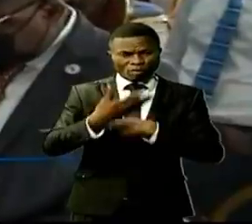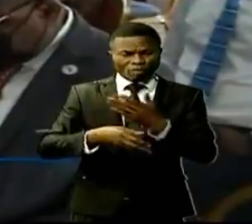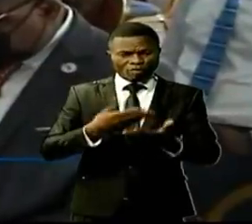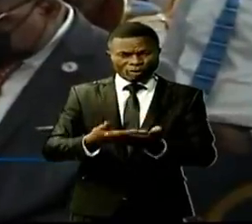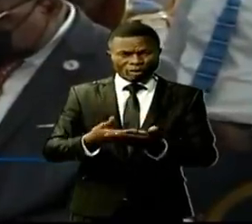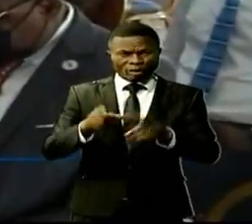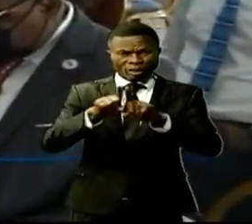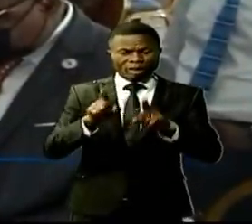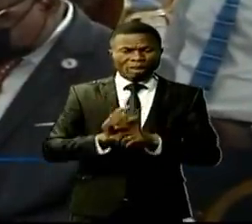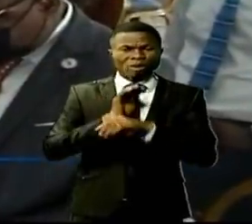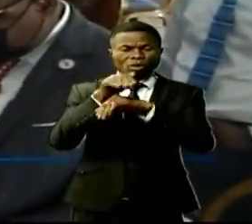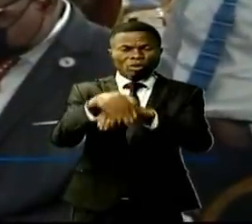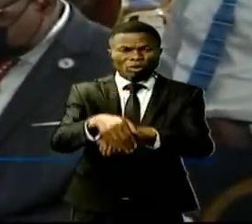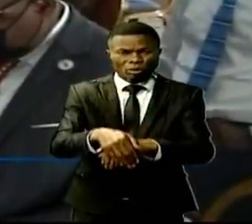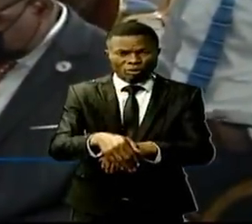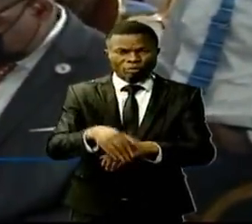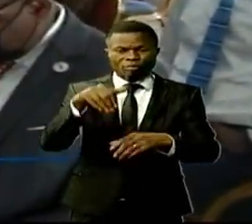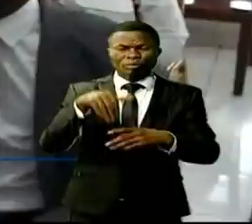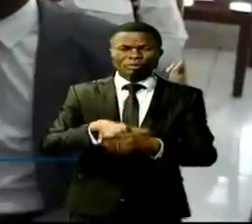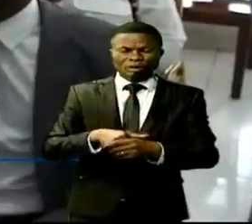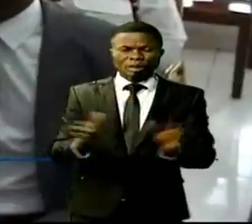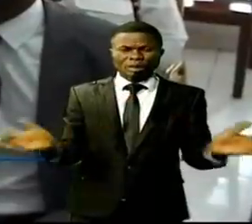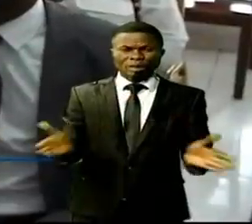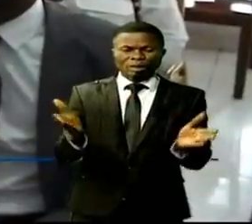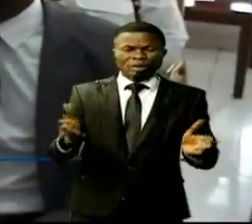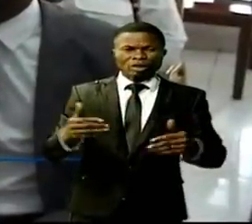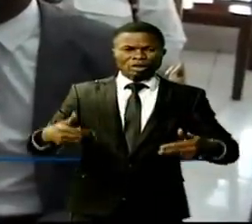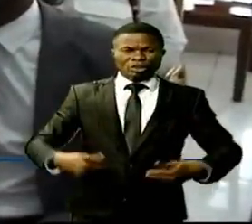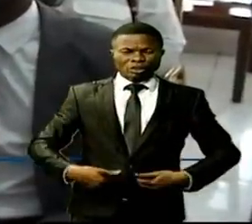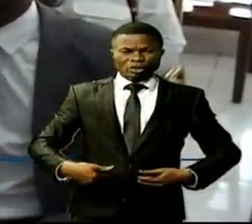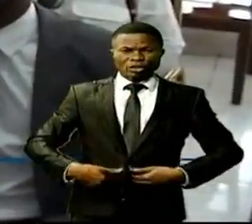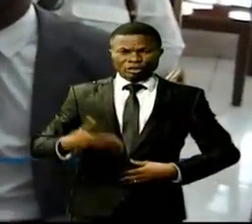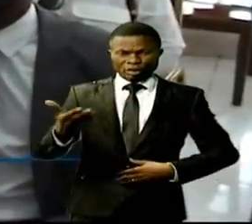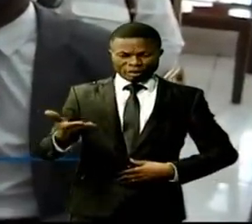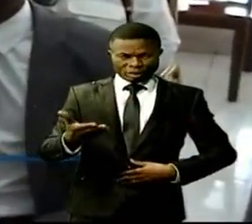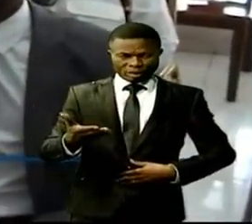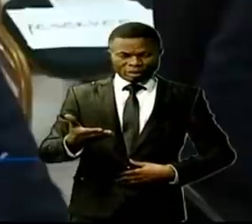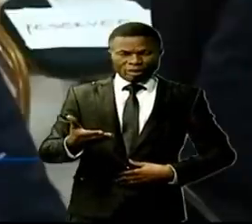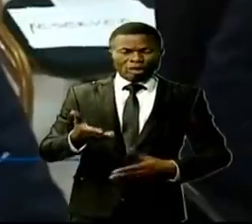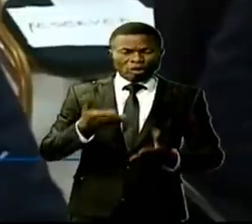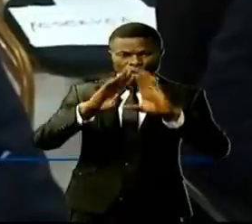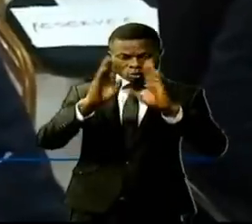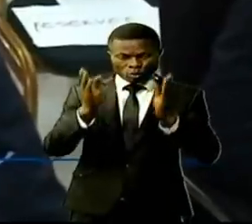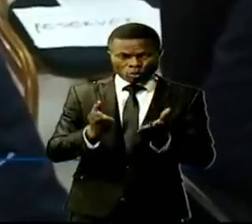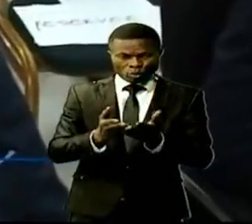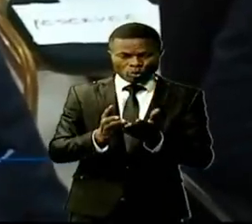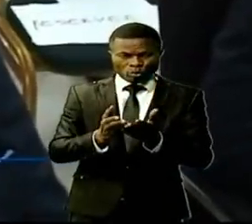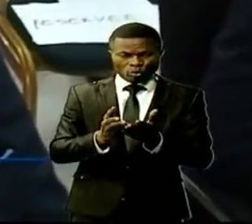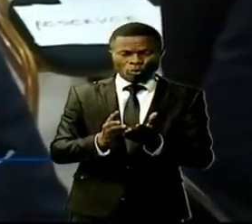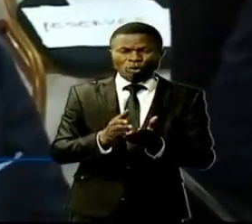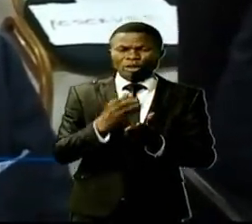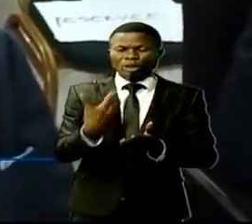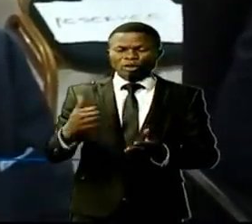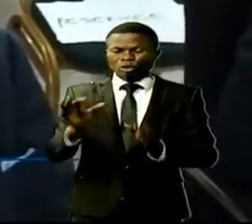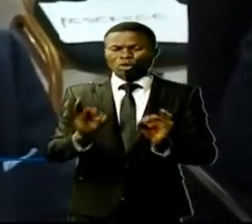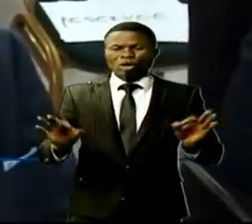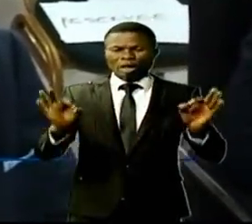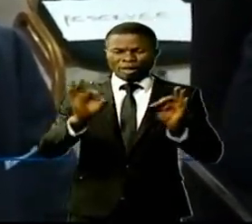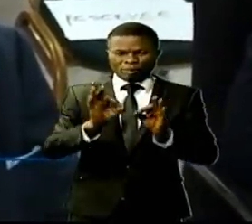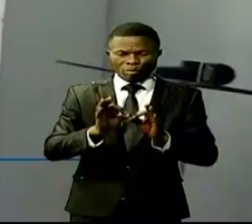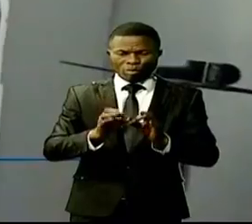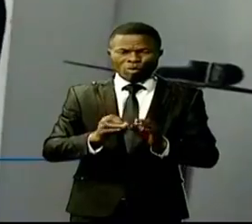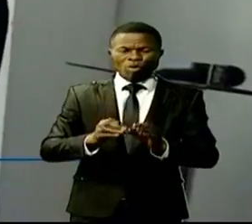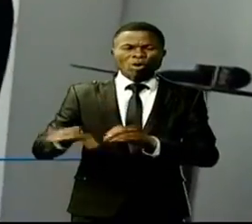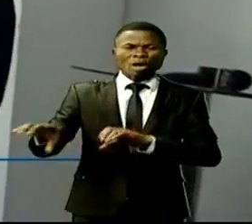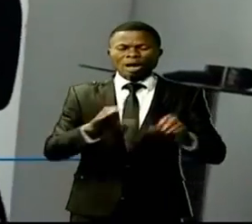et son engagement dans l'encadrement de la jeunesse. Ceci est un prélude à la cérémonie officielle